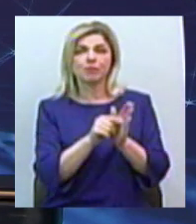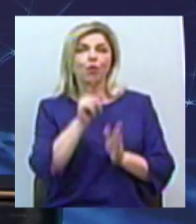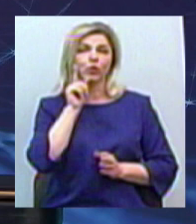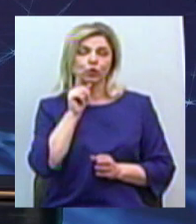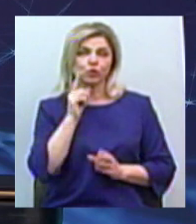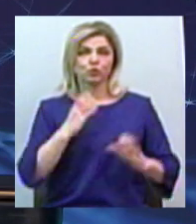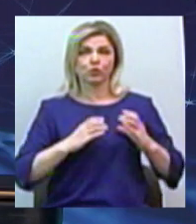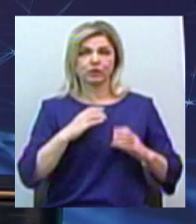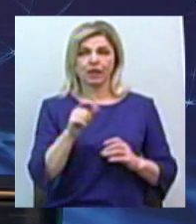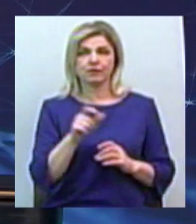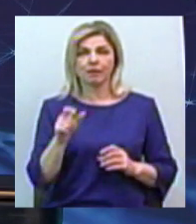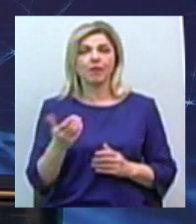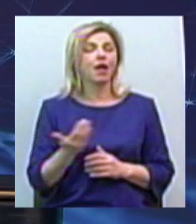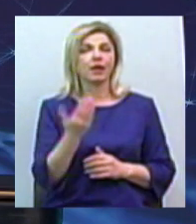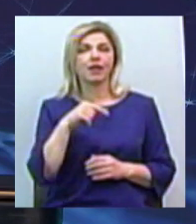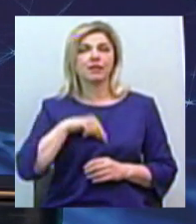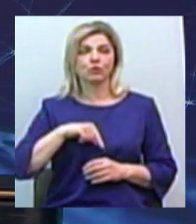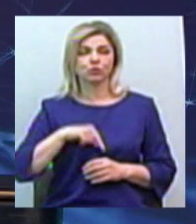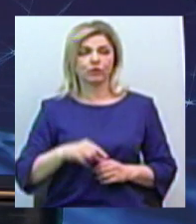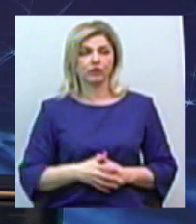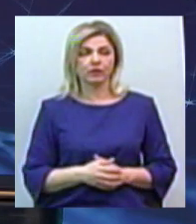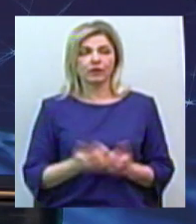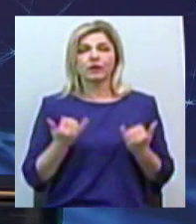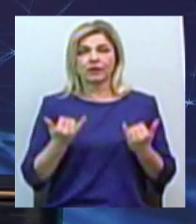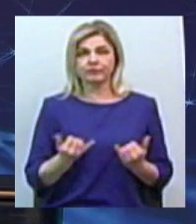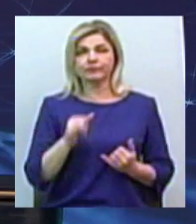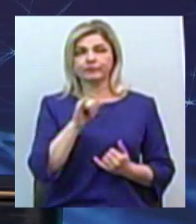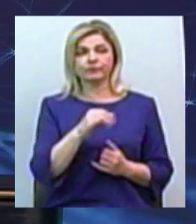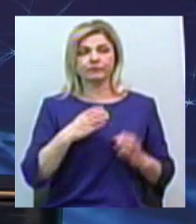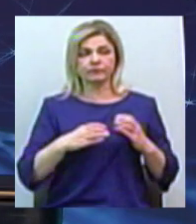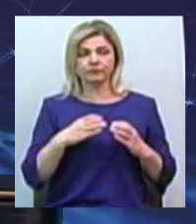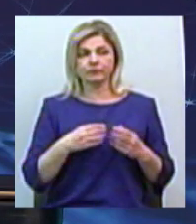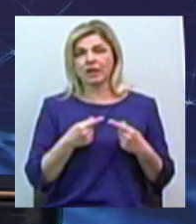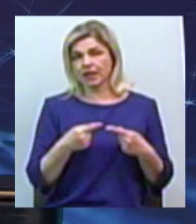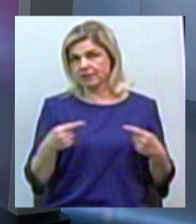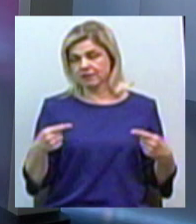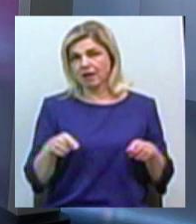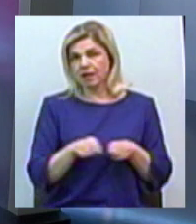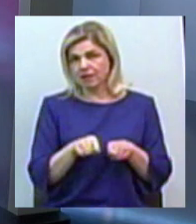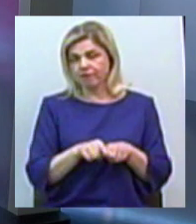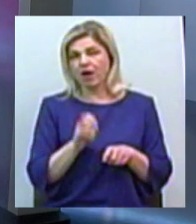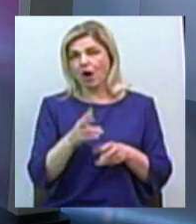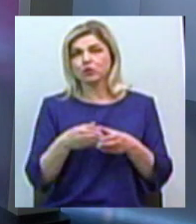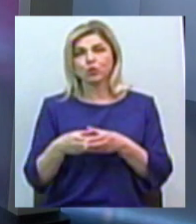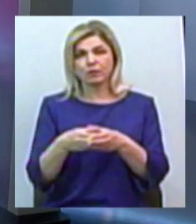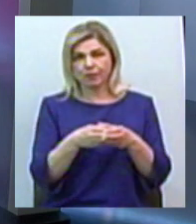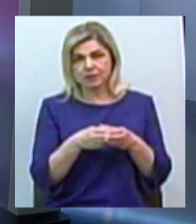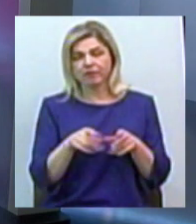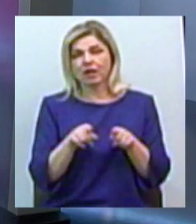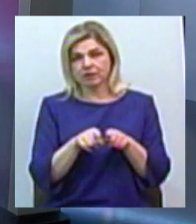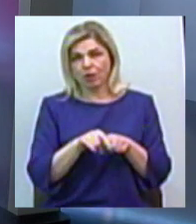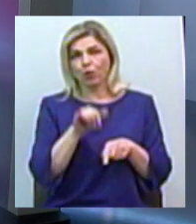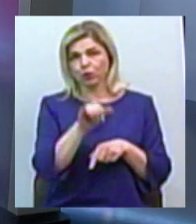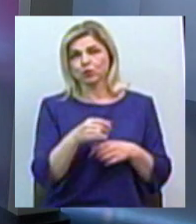студентами. Які настрої у сьогоднішніх студентів? Різні. Так само, як і у суспільства, так само і у